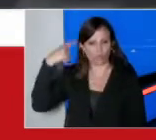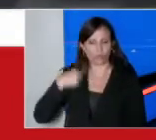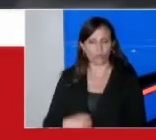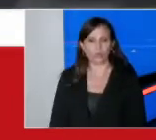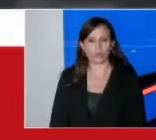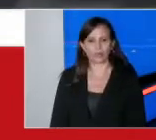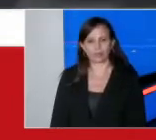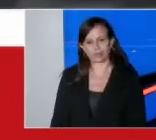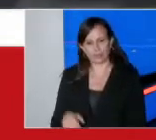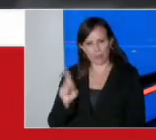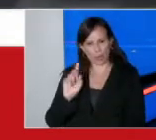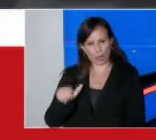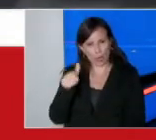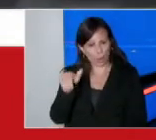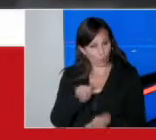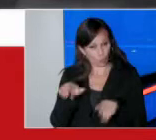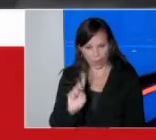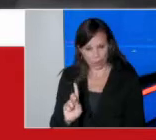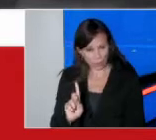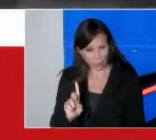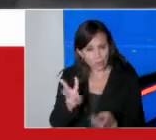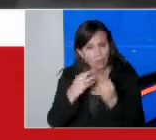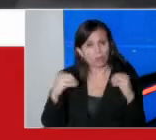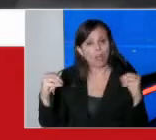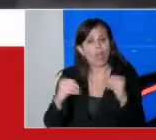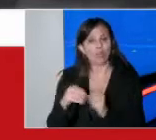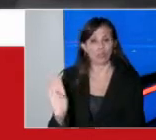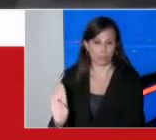א', זה לא ראש הממשלה, זה משפחתו.